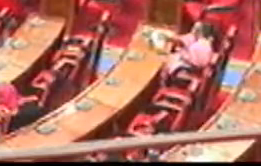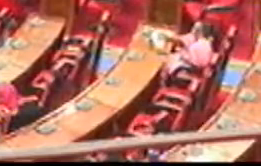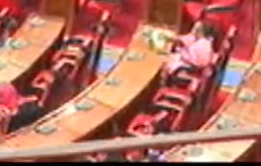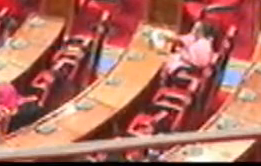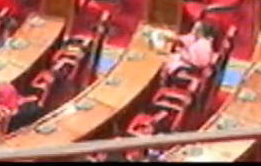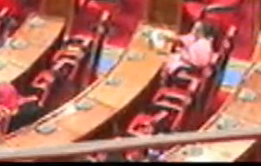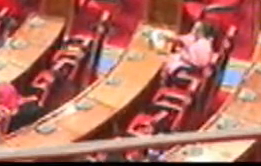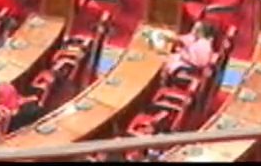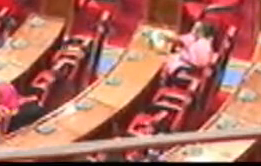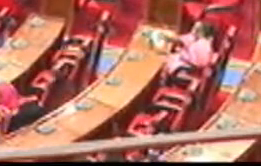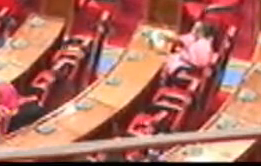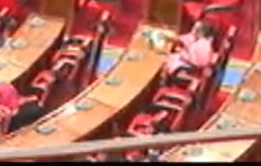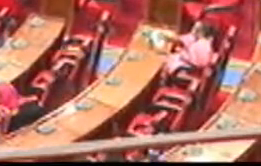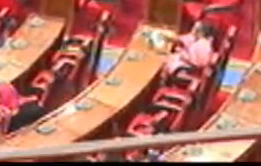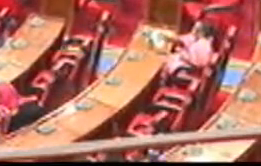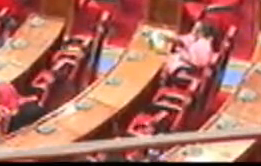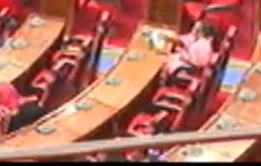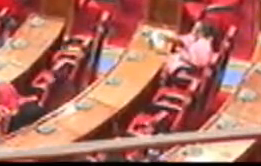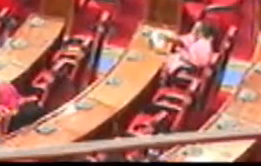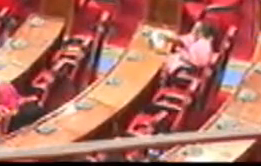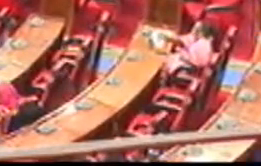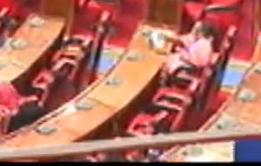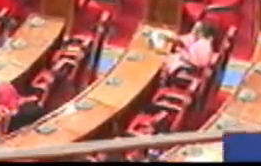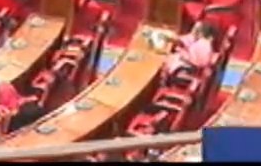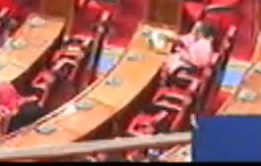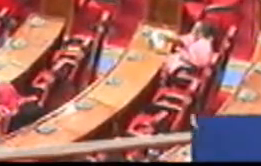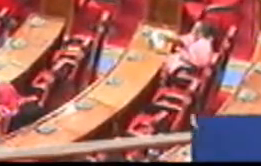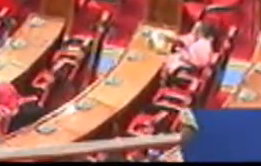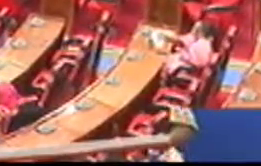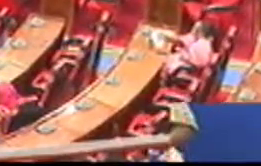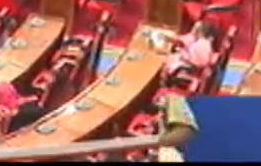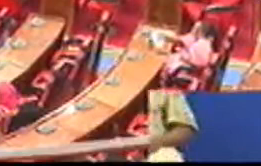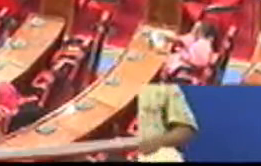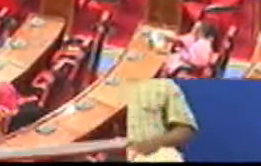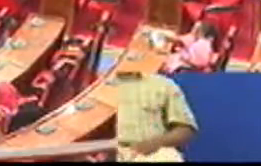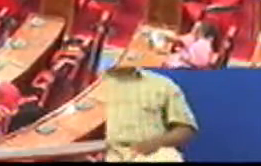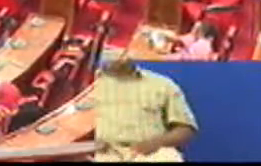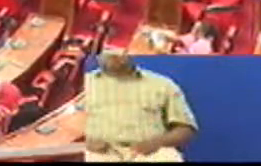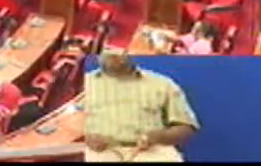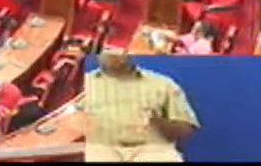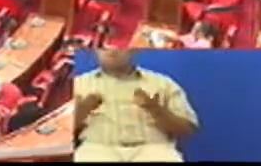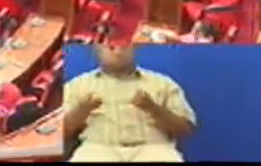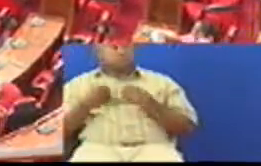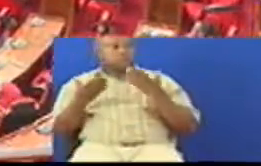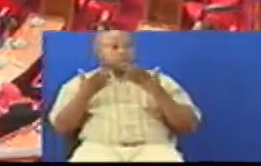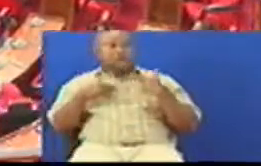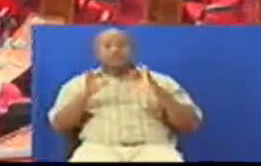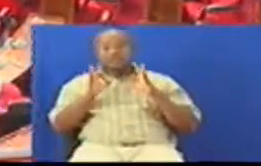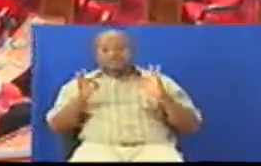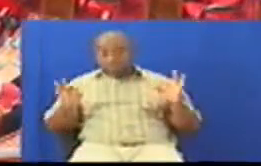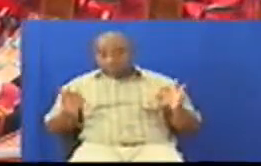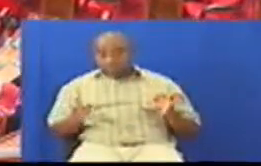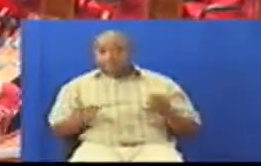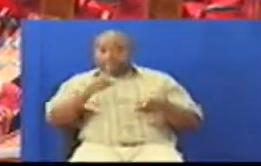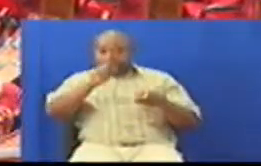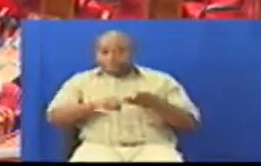Kwanza nakushukuru kwa kunipa nafasi, lakini nianze kwa kumshukuru Mwenyezi Mungu Allah Subhanahu wa Ta'ala kwa kutujalia afya njema na kuweza tena kupata fursa